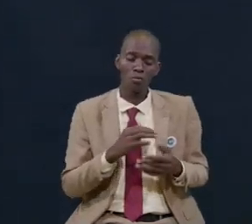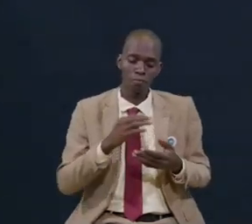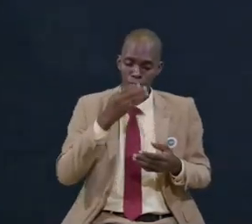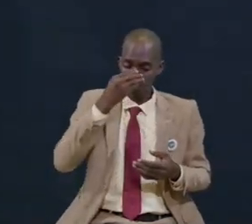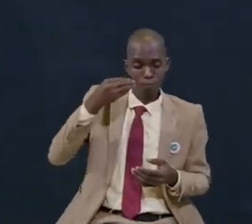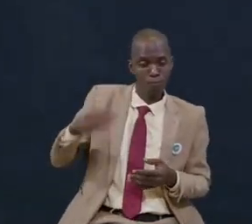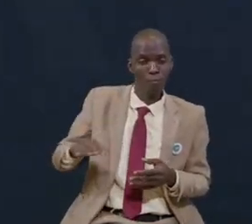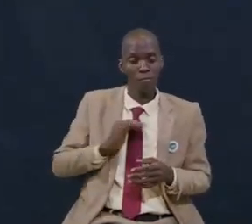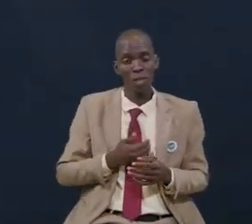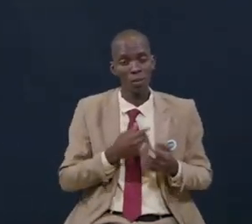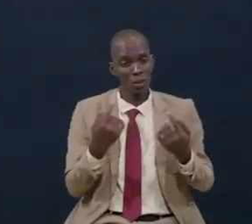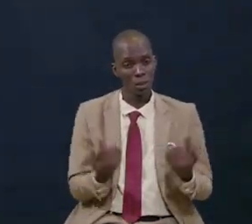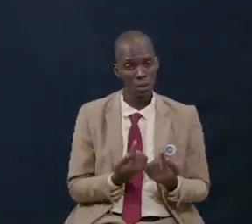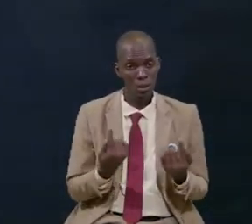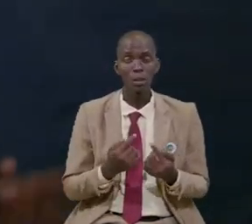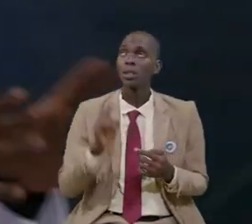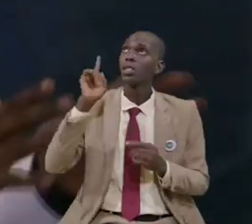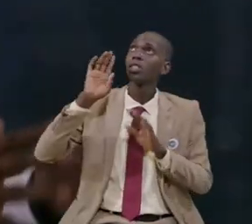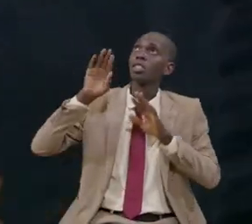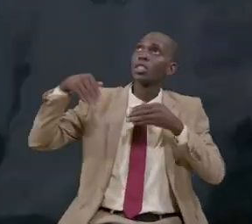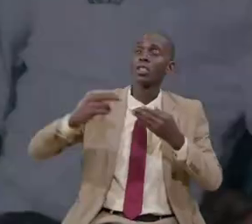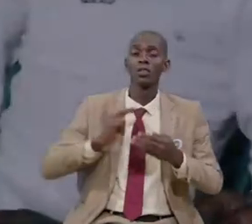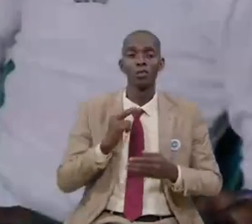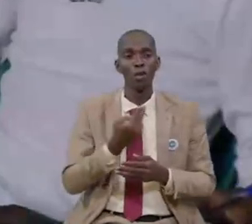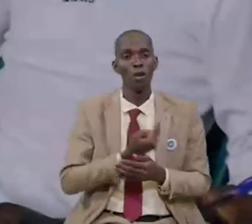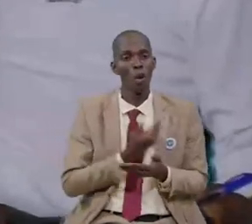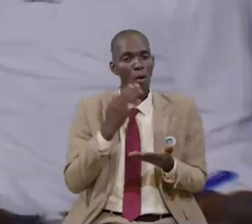et nous sa miséricorde, et nous donne le pardon,